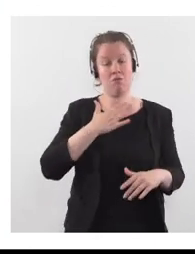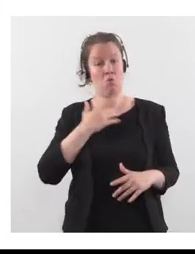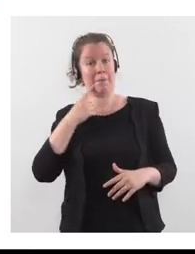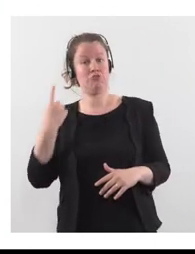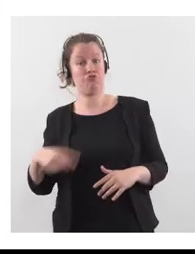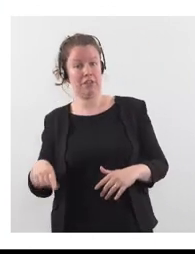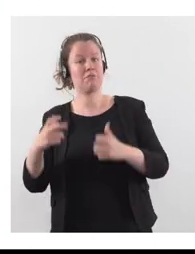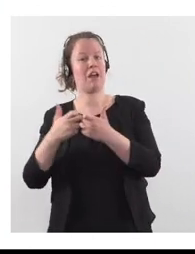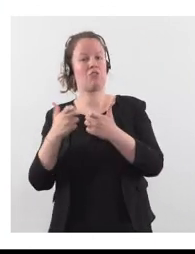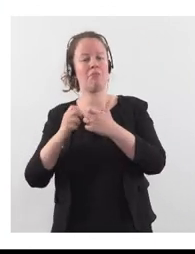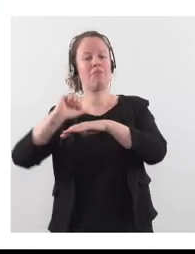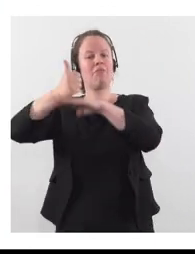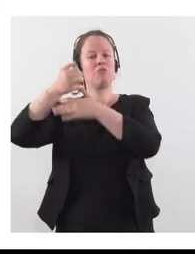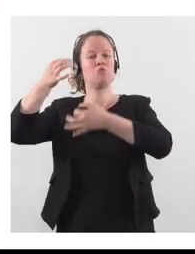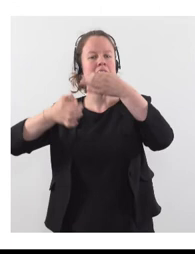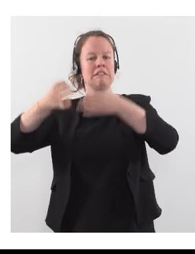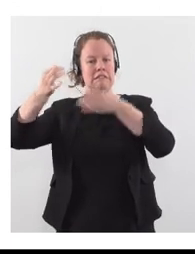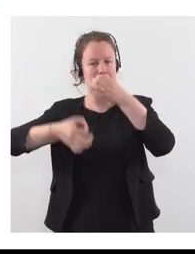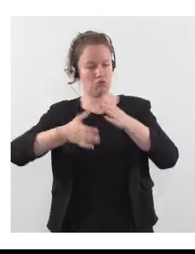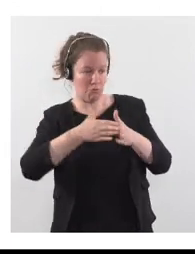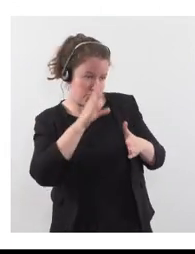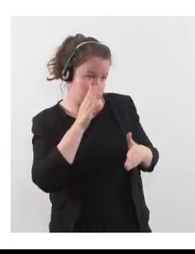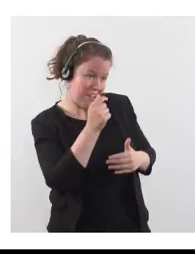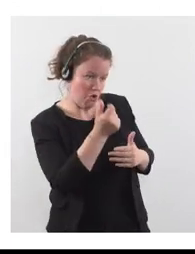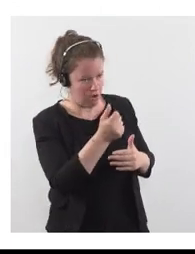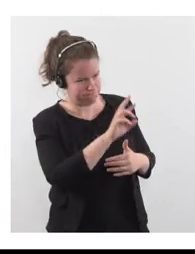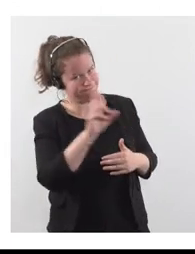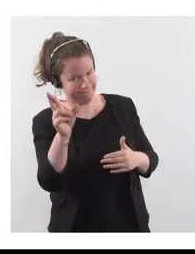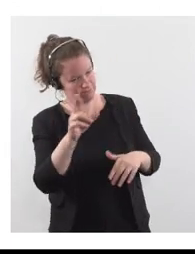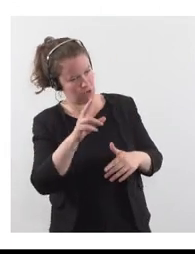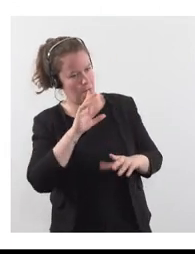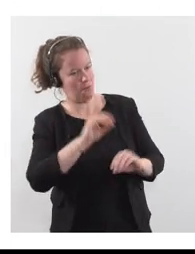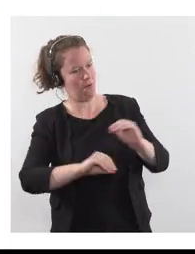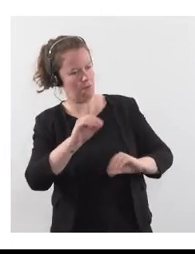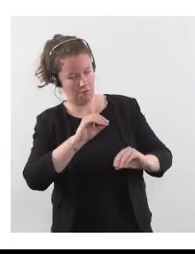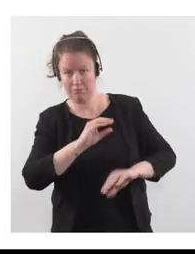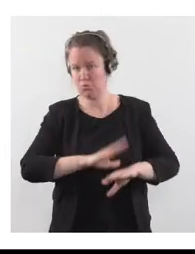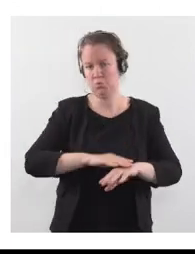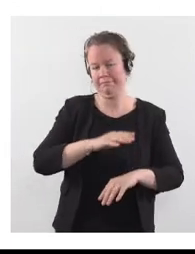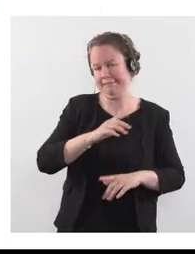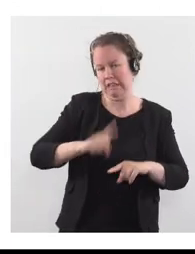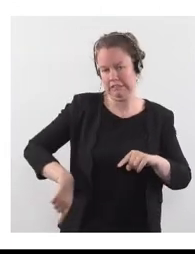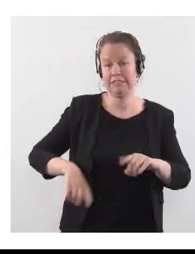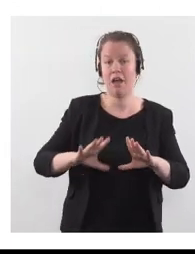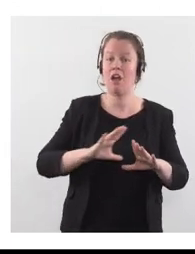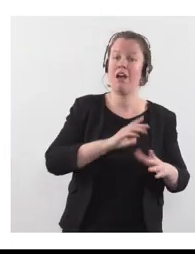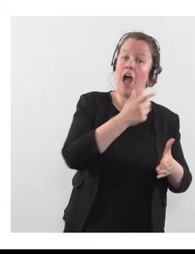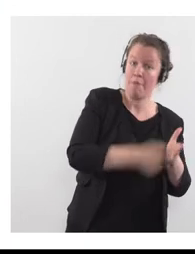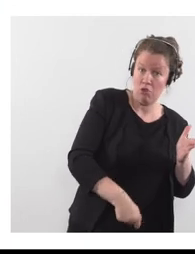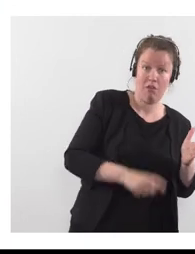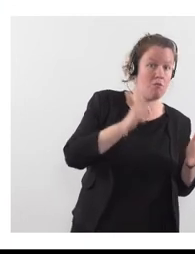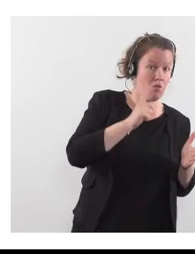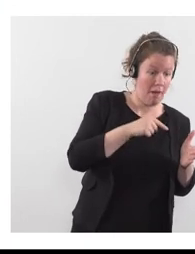parquet ne pourrait pas demander des dommages et intérêts. Ce qu'on pourrait imaginer, c'est que les amendes qui soient payées, si on est au pénal, puissent alimenter un